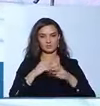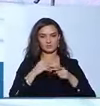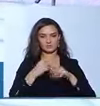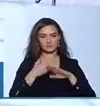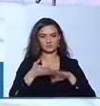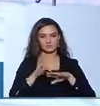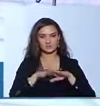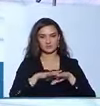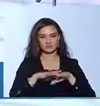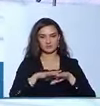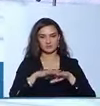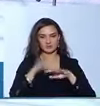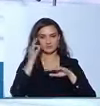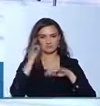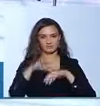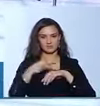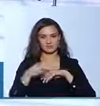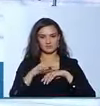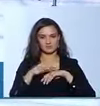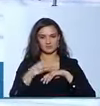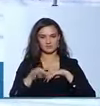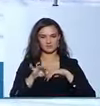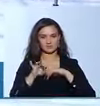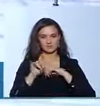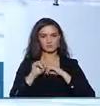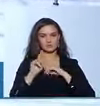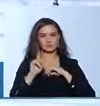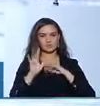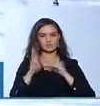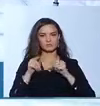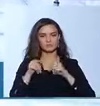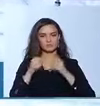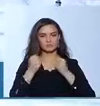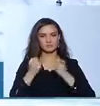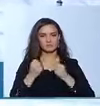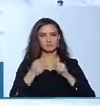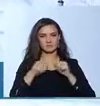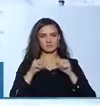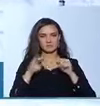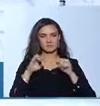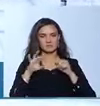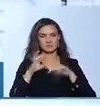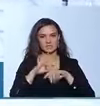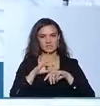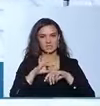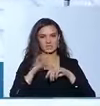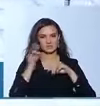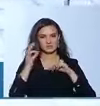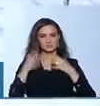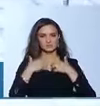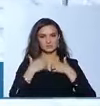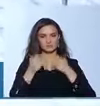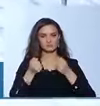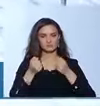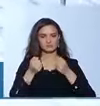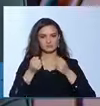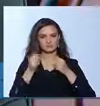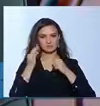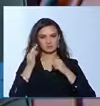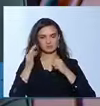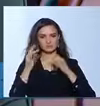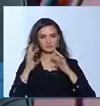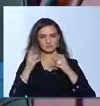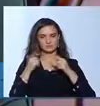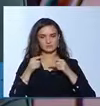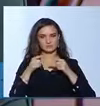მძიმე თმის ცვენების დროს. რას აფუჭებს ასეთ შემთხვევაში ეს მძიმე მეტალი კანის და თმის ჯანმრთელობაში? თმის